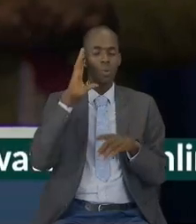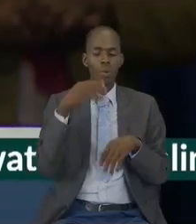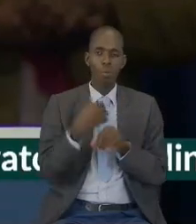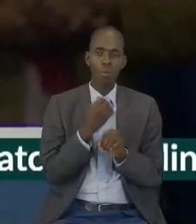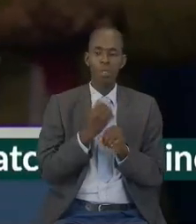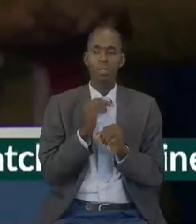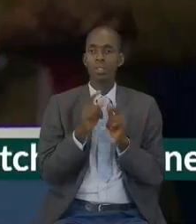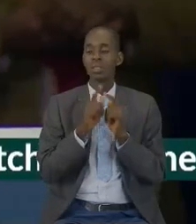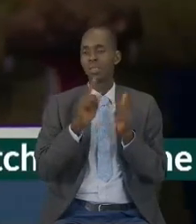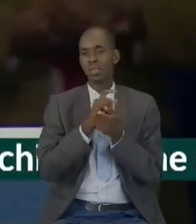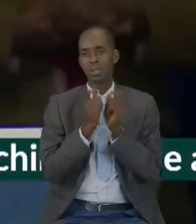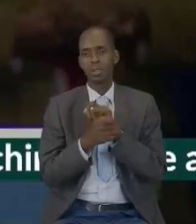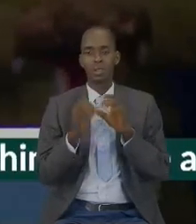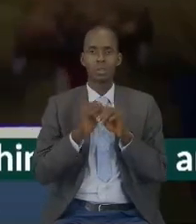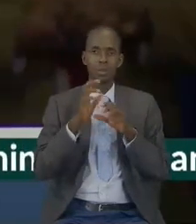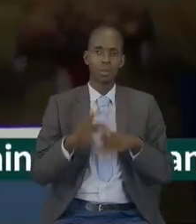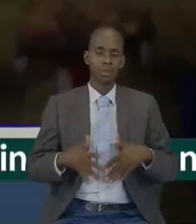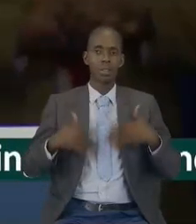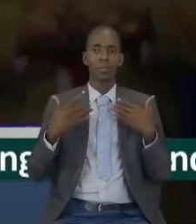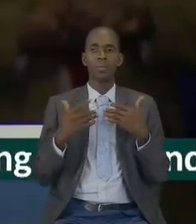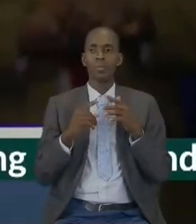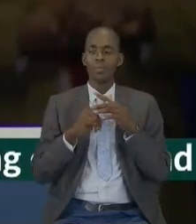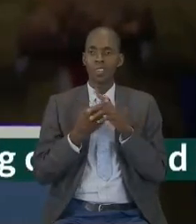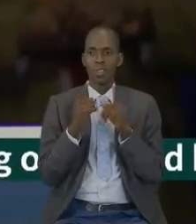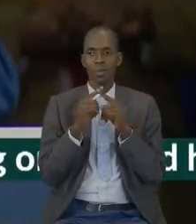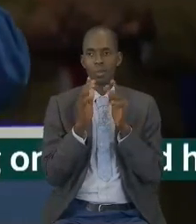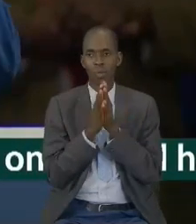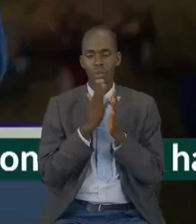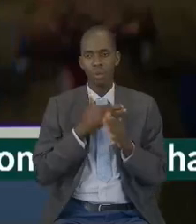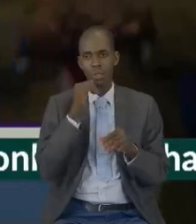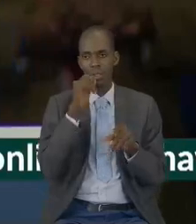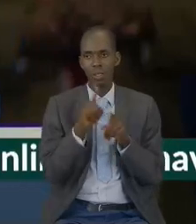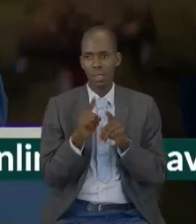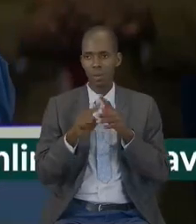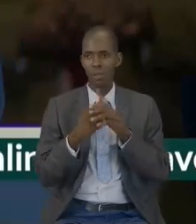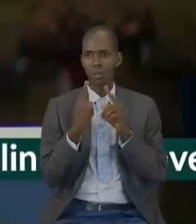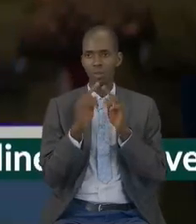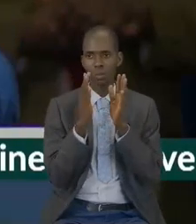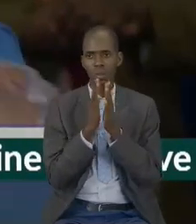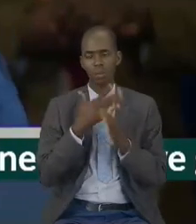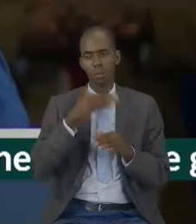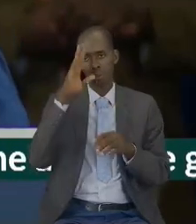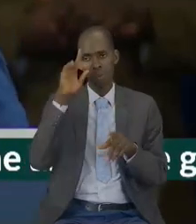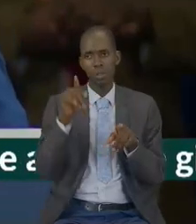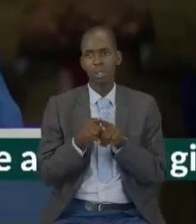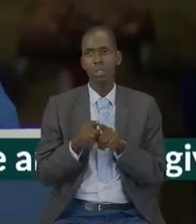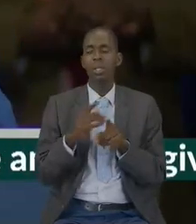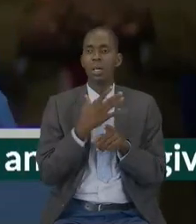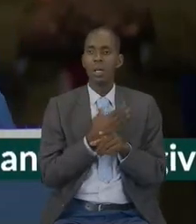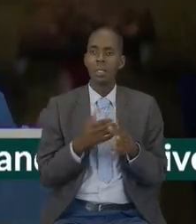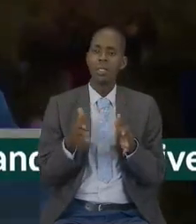détails dans vos différents pays, dans les différentes nations, et on vous dira ce qu'il faut faire